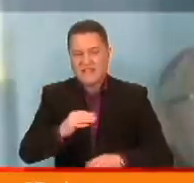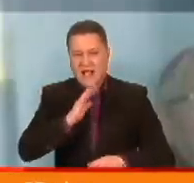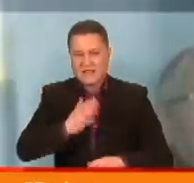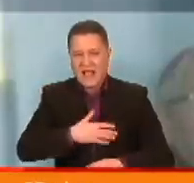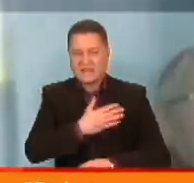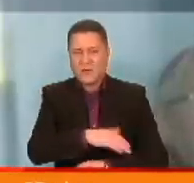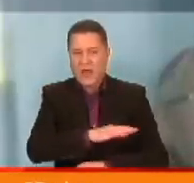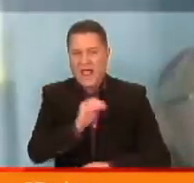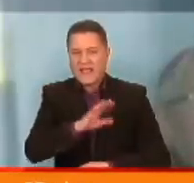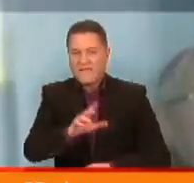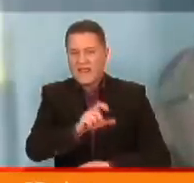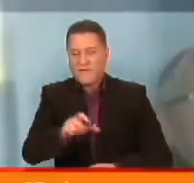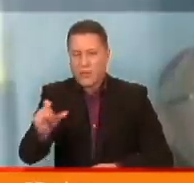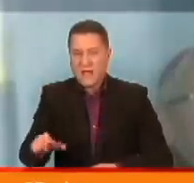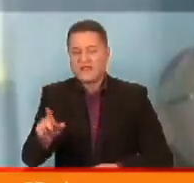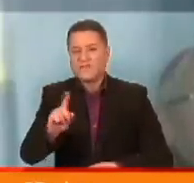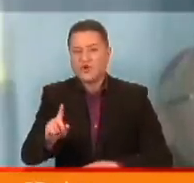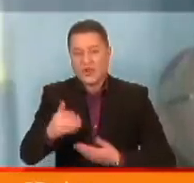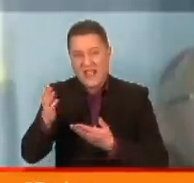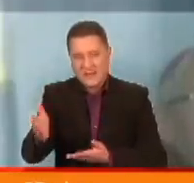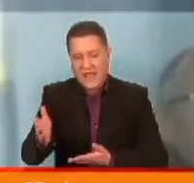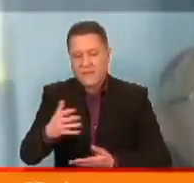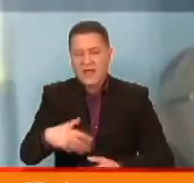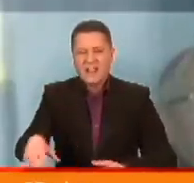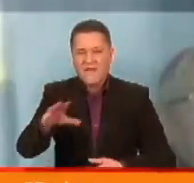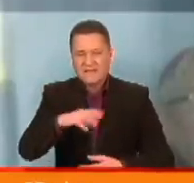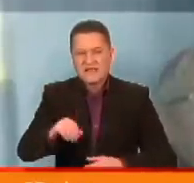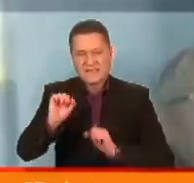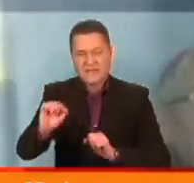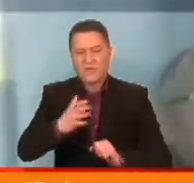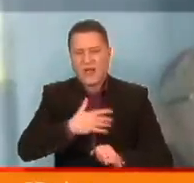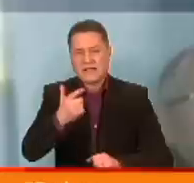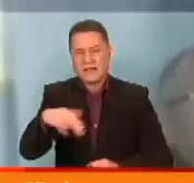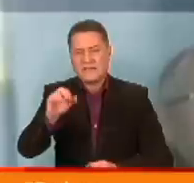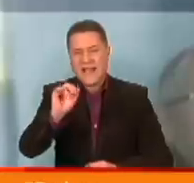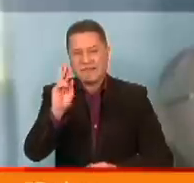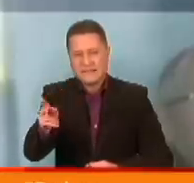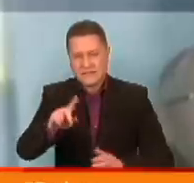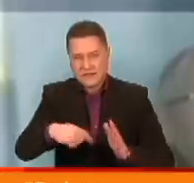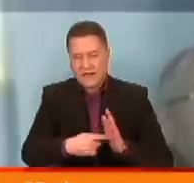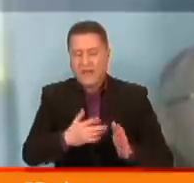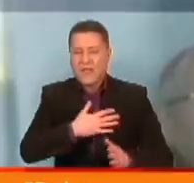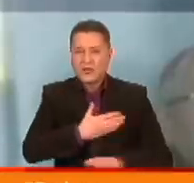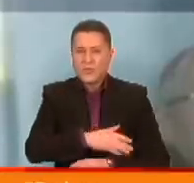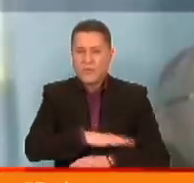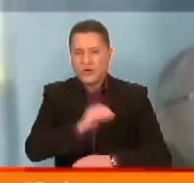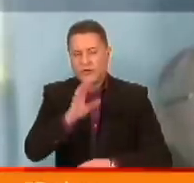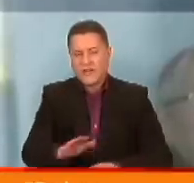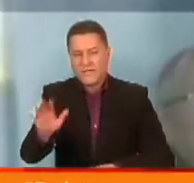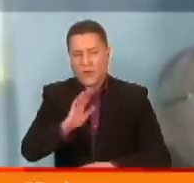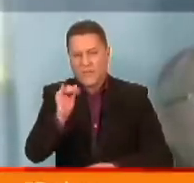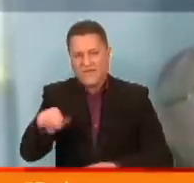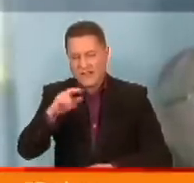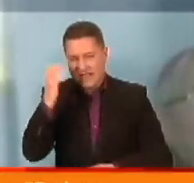та європейців, що для тебе і для нас усіх захистимо наш Гданськ, нашу Польщу і нашу Європу від ненависті